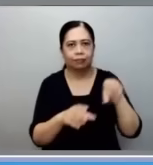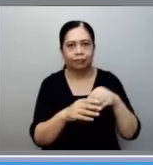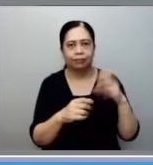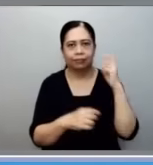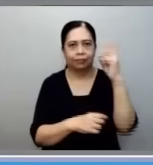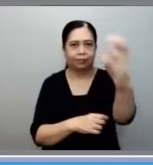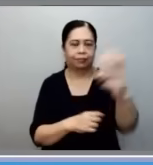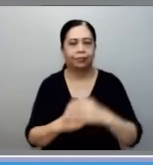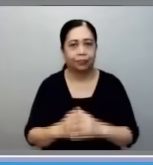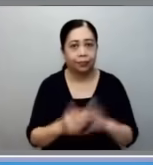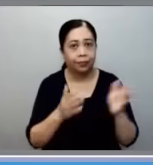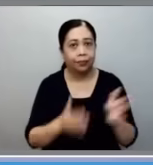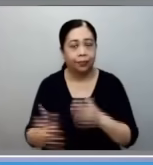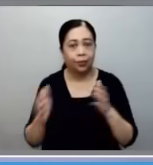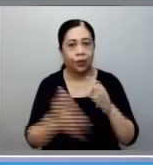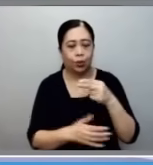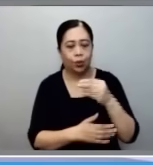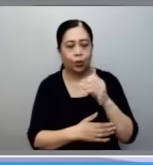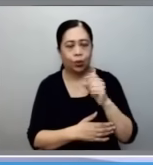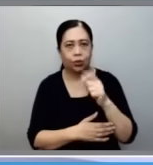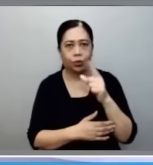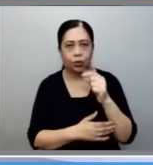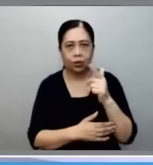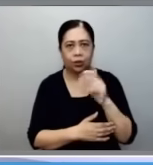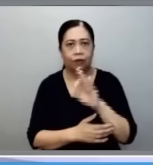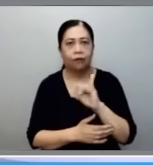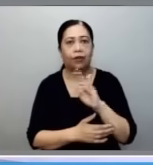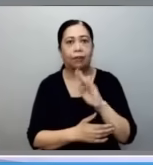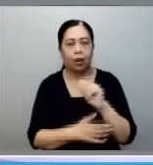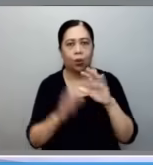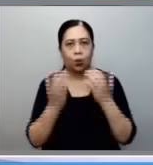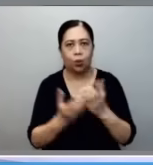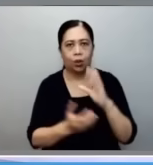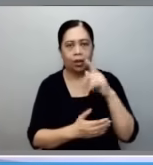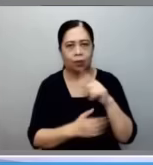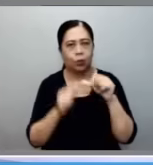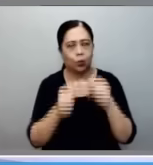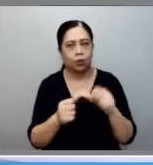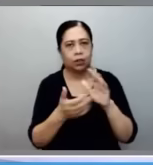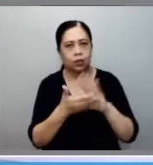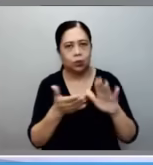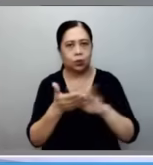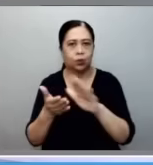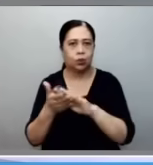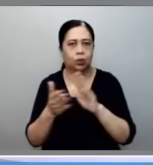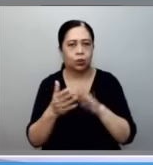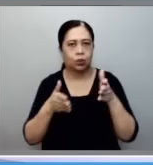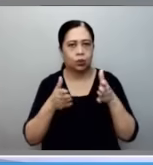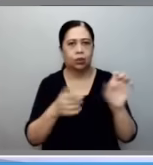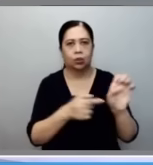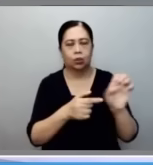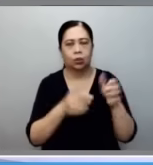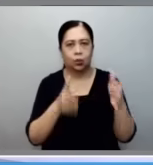Bilang paghahanda sa pag-host ng Pilipinas sa 2023 FIBA World Cup, patuloy ang clearing operations ng MMDA sa mga alternatibong ruta at